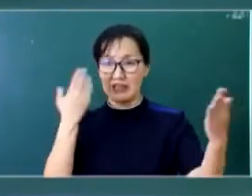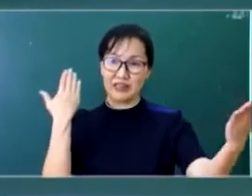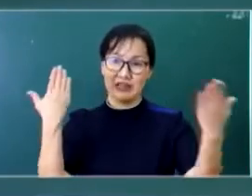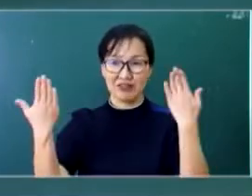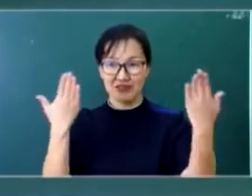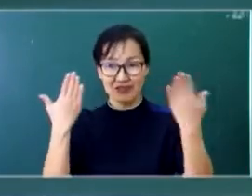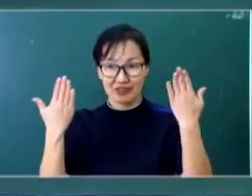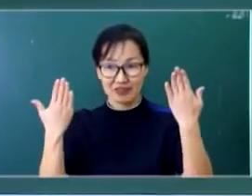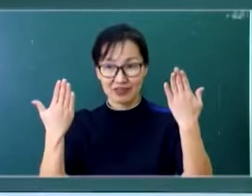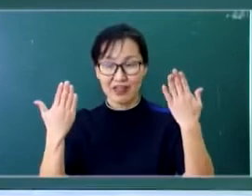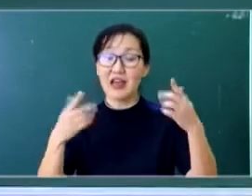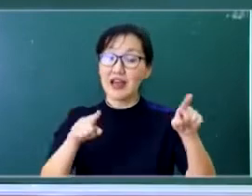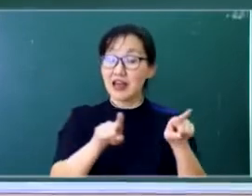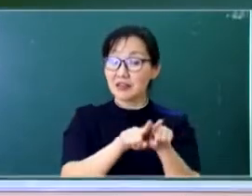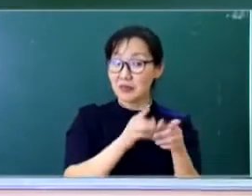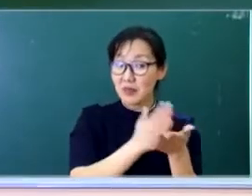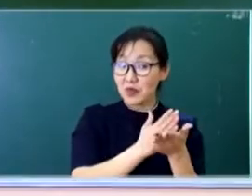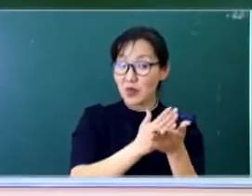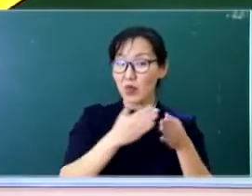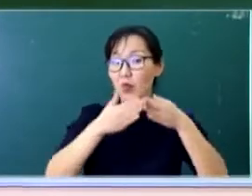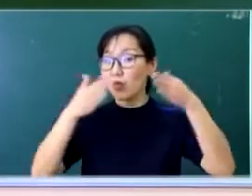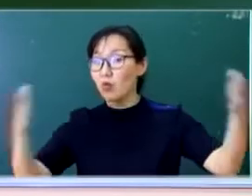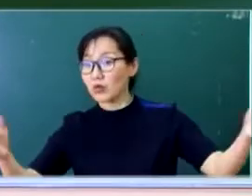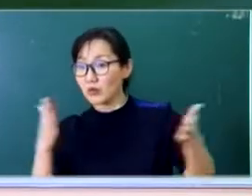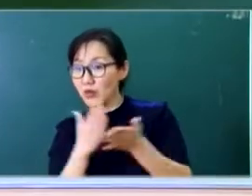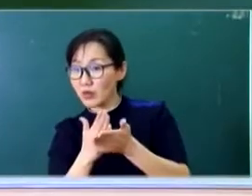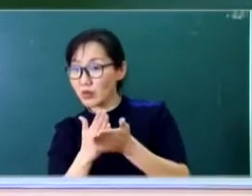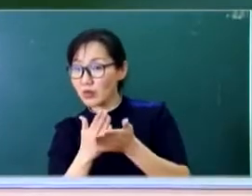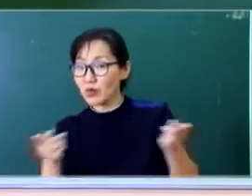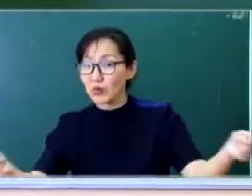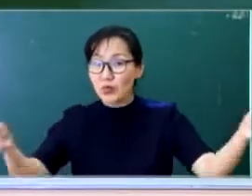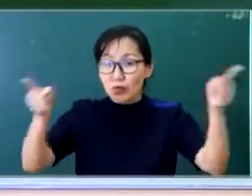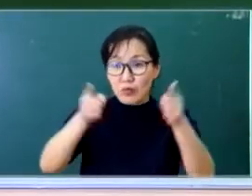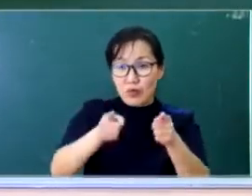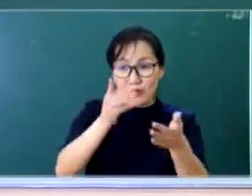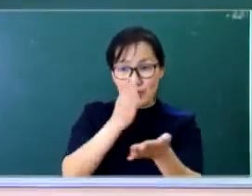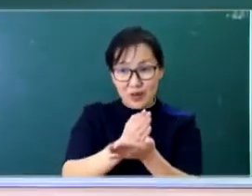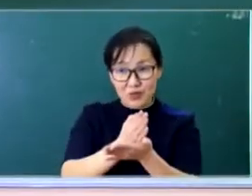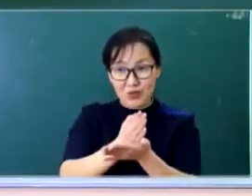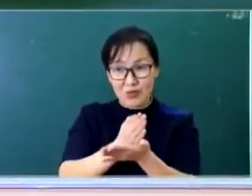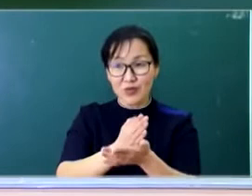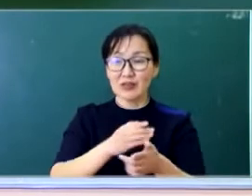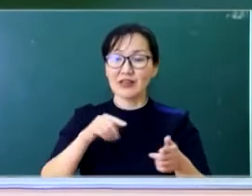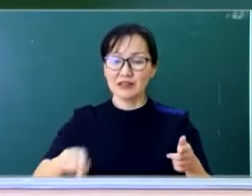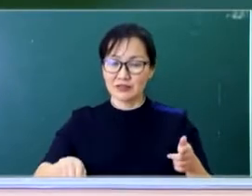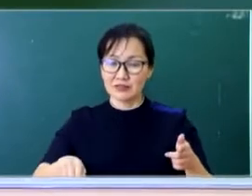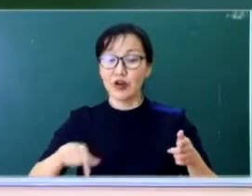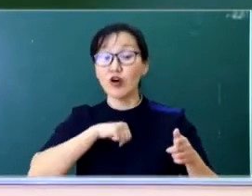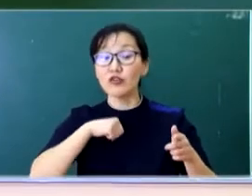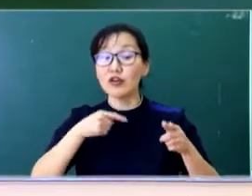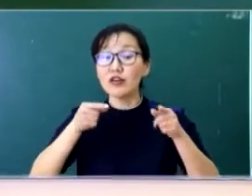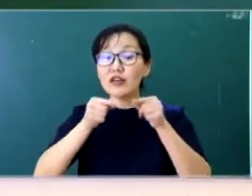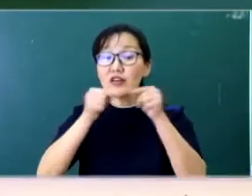юм чинь адил байх. За, энийг багш нь алдаар хэмжиж үзье. Багшийнх нь алдаар бол нэг